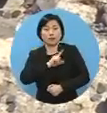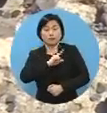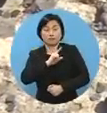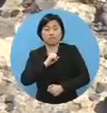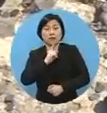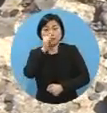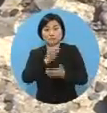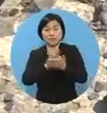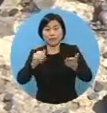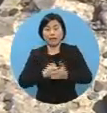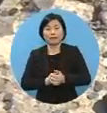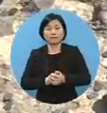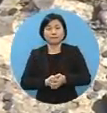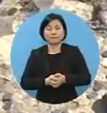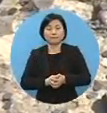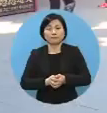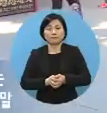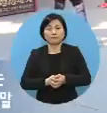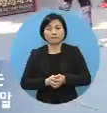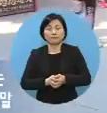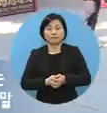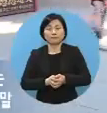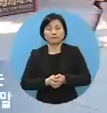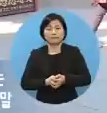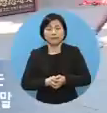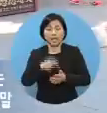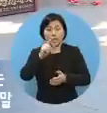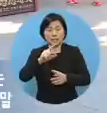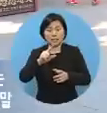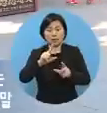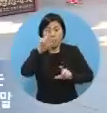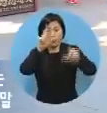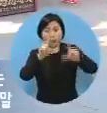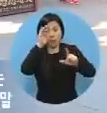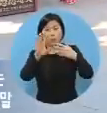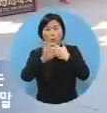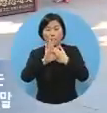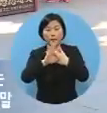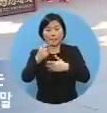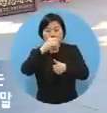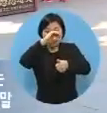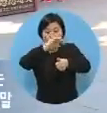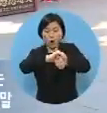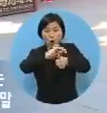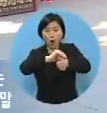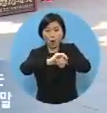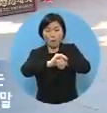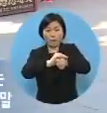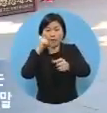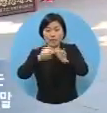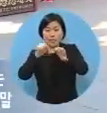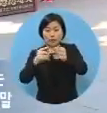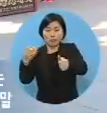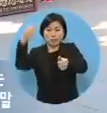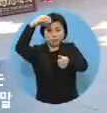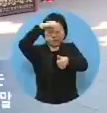수도했다는 좌선대입니다. 이 암자의 형국을 보면은 금거북이가 절 사찰을